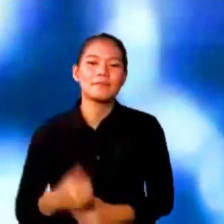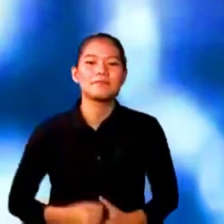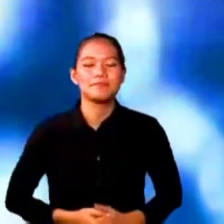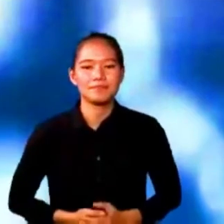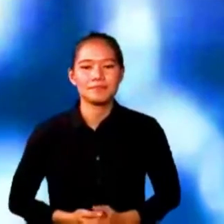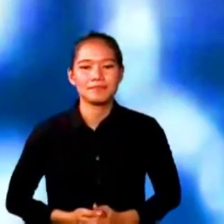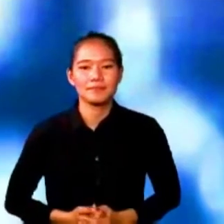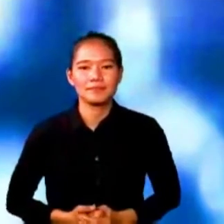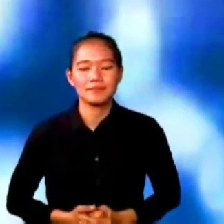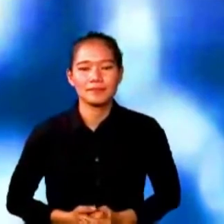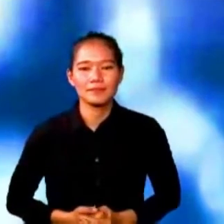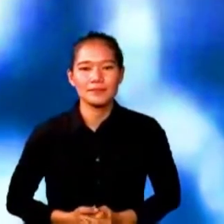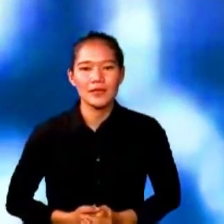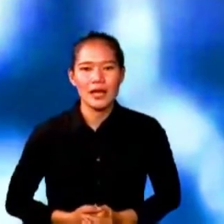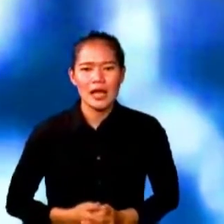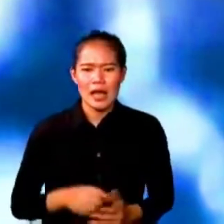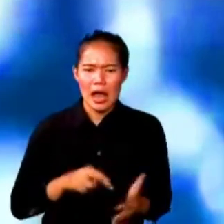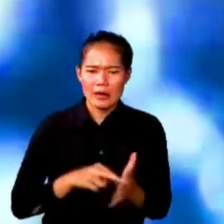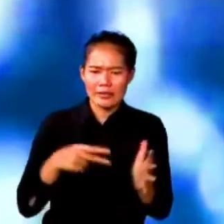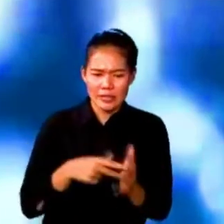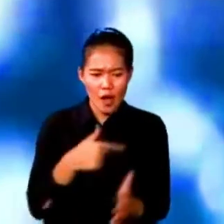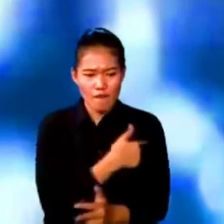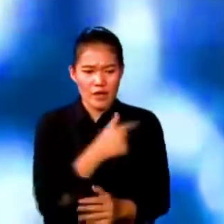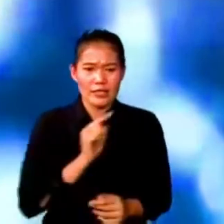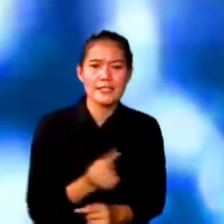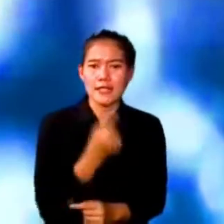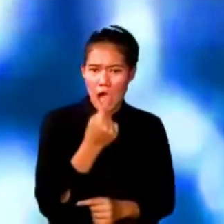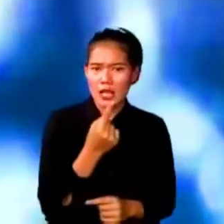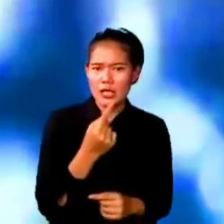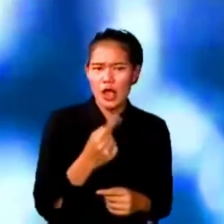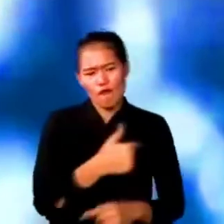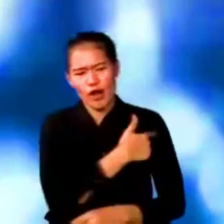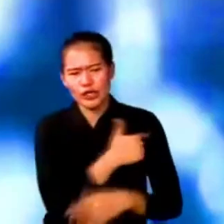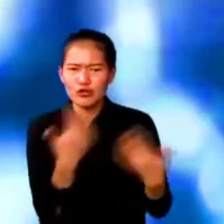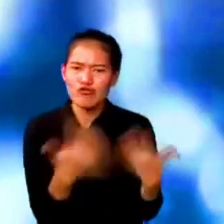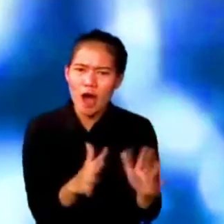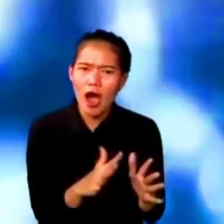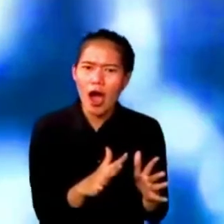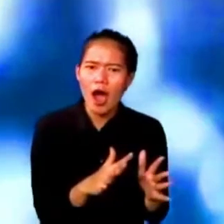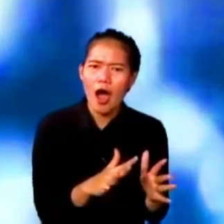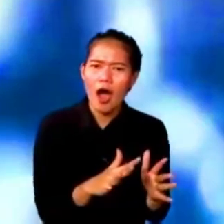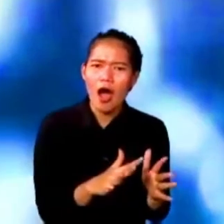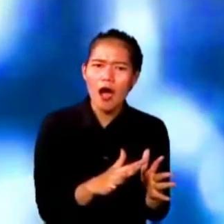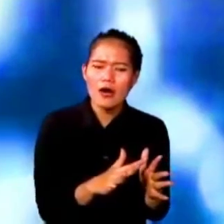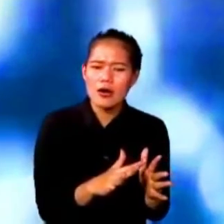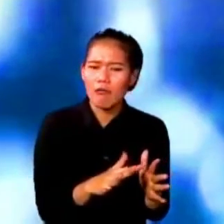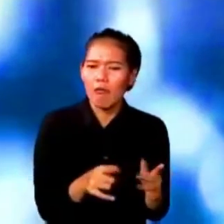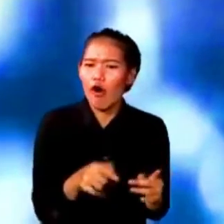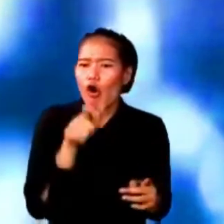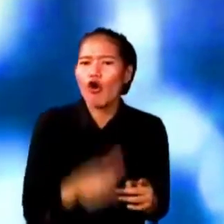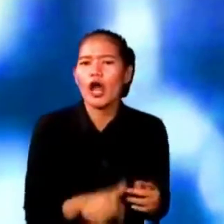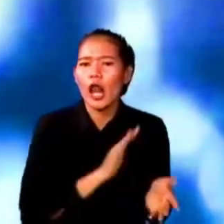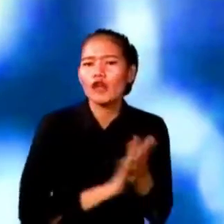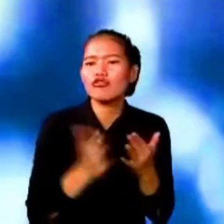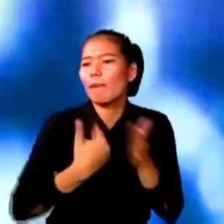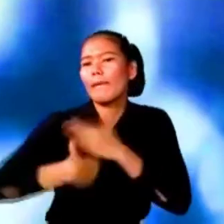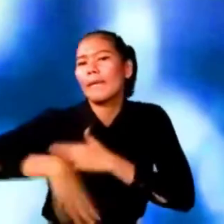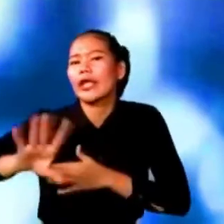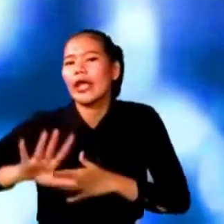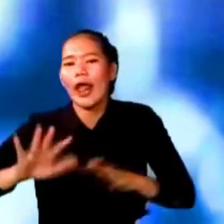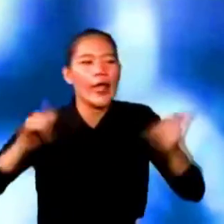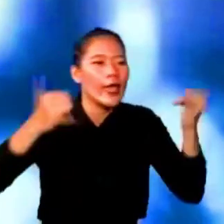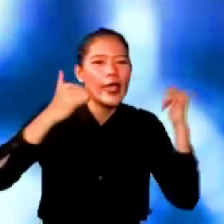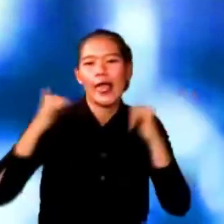Jadi kita belum bisa mengatakan bahwa mudah vaksin pernah satu kali seorang itu enggak menjaga